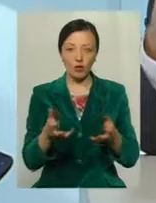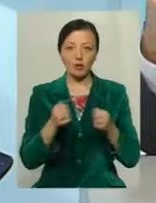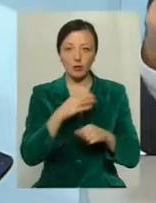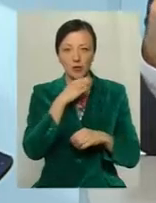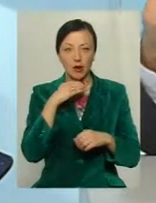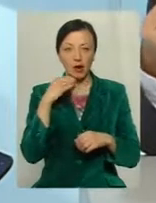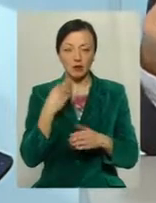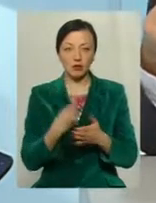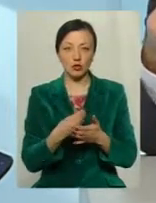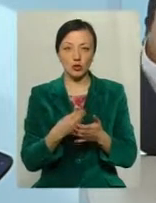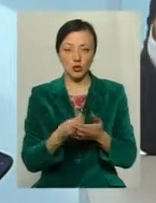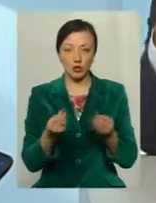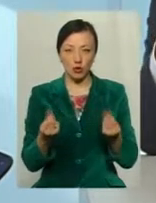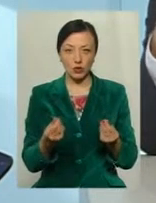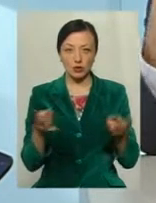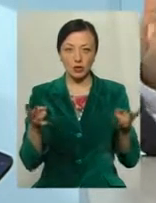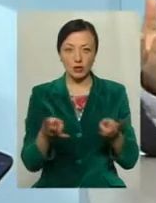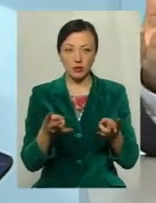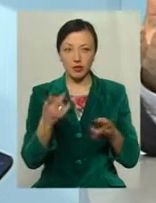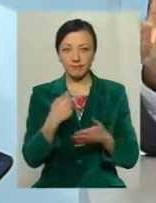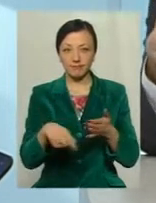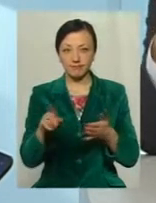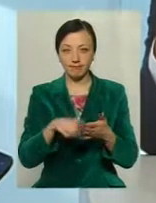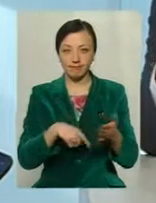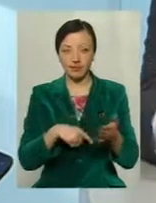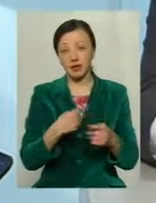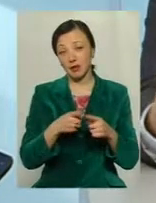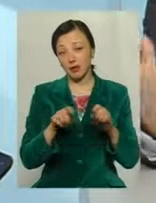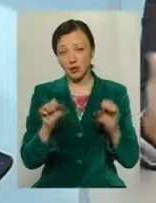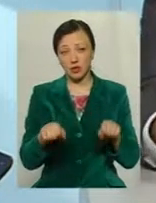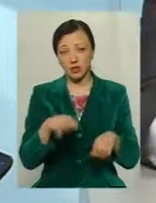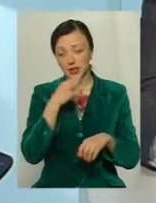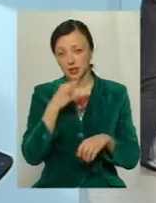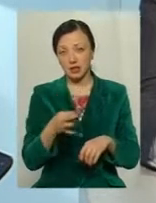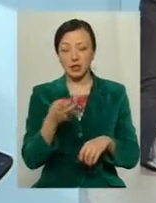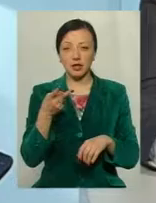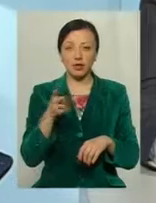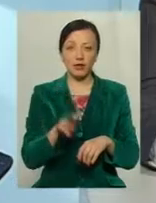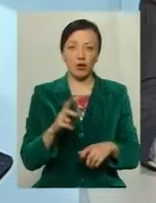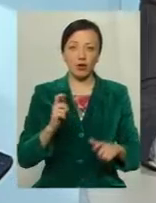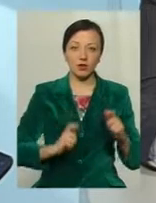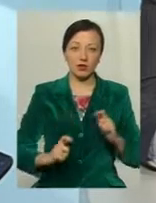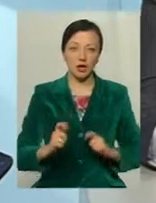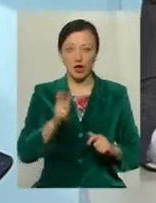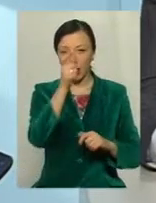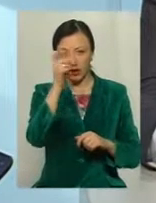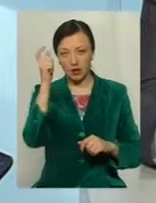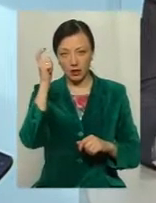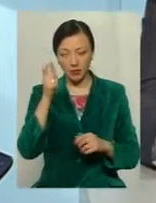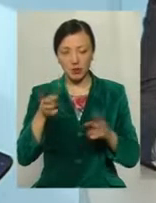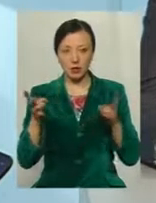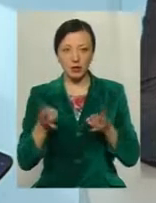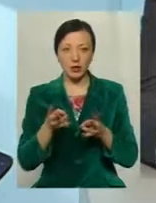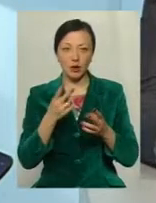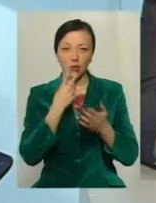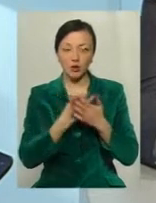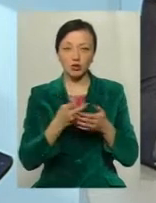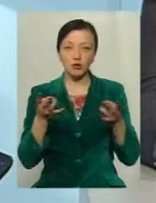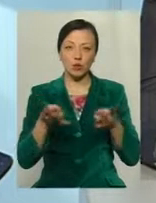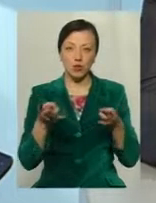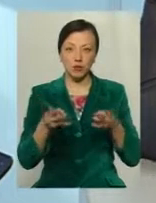бюджету 2017 року? В першу чергу, це те, що нічого нового не пропонується. Ніяких реформ, ніяких скорочень, ніяких змін. У нас